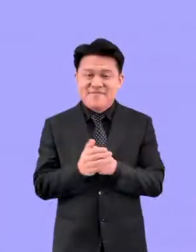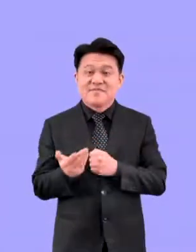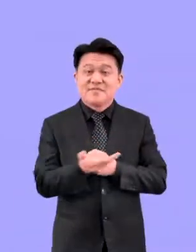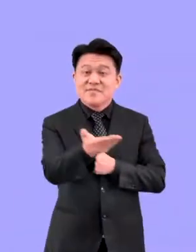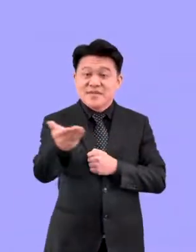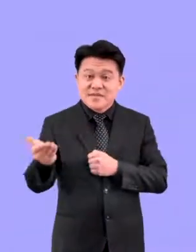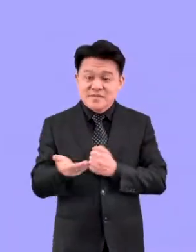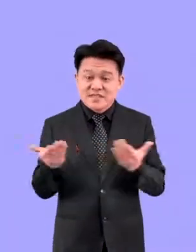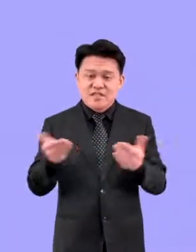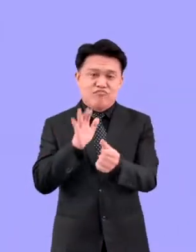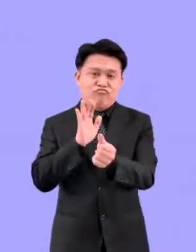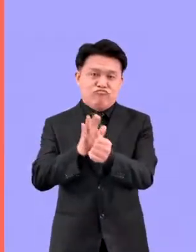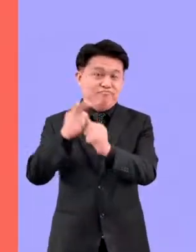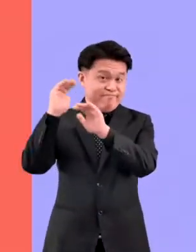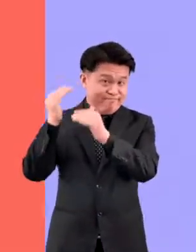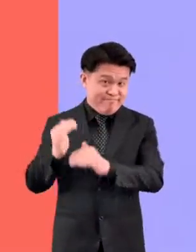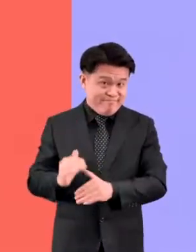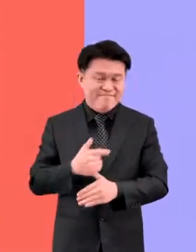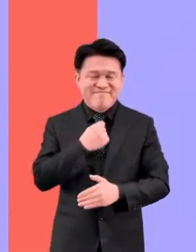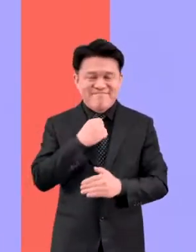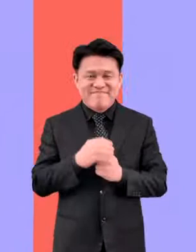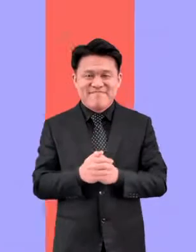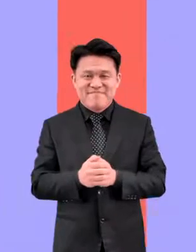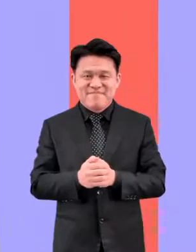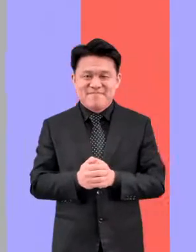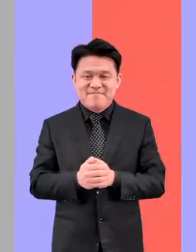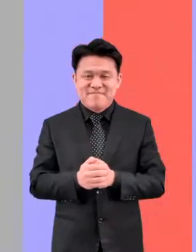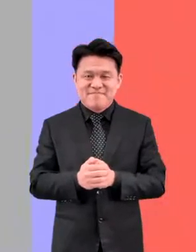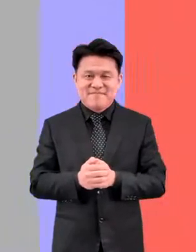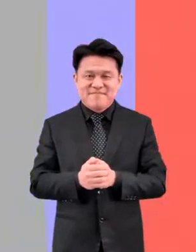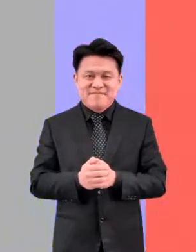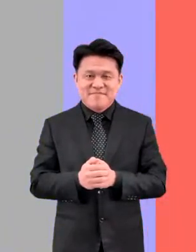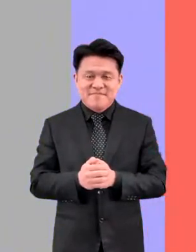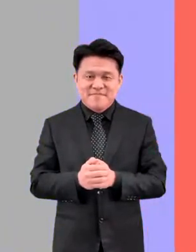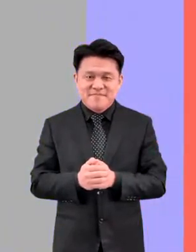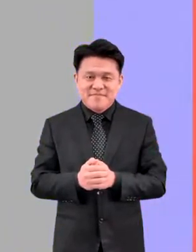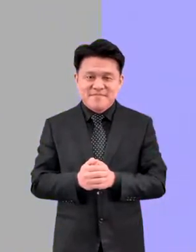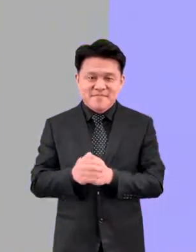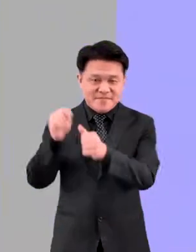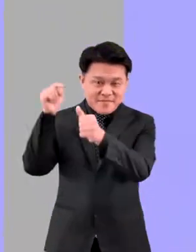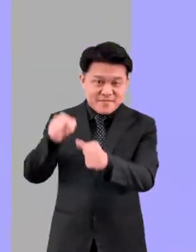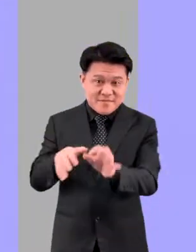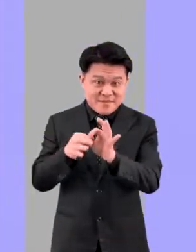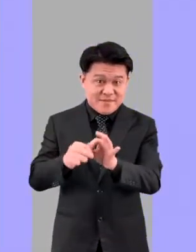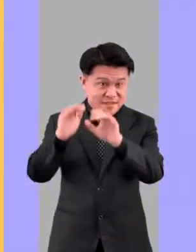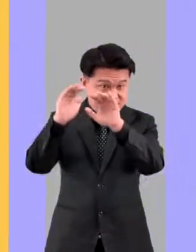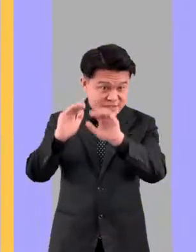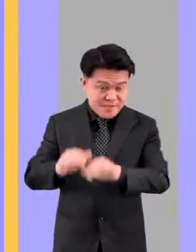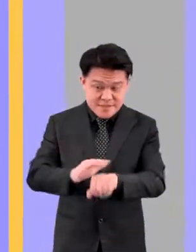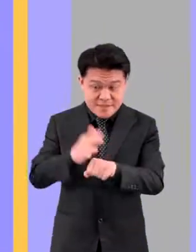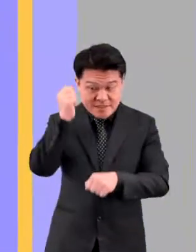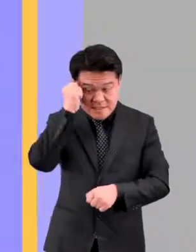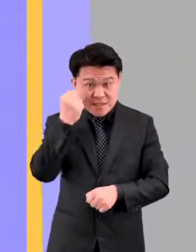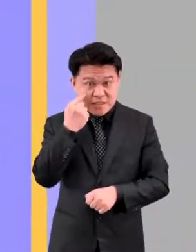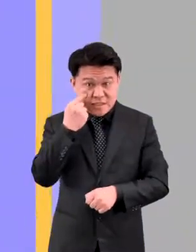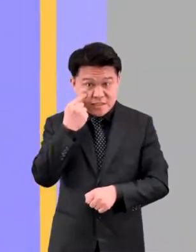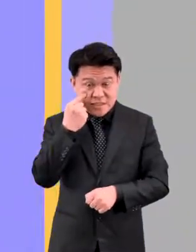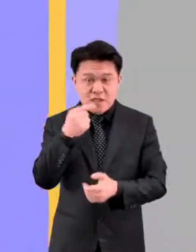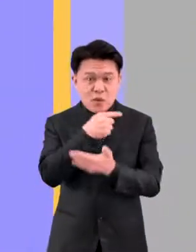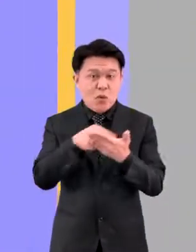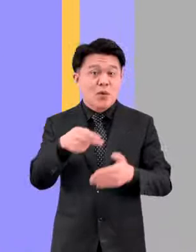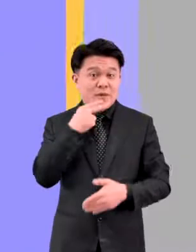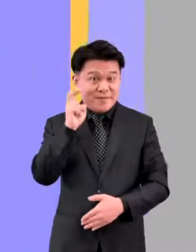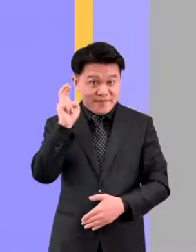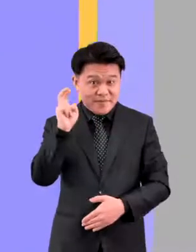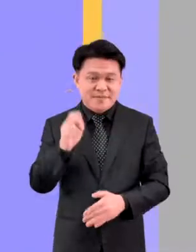잘 보셨나요? 여러분 업무에 도움이 되는 내용이었기를 바랍니다. 지침과 관련된 내용들을 잘